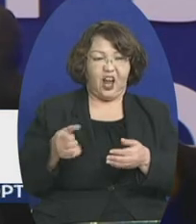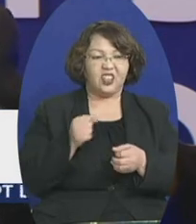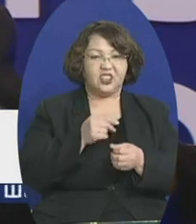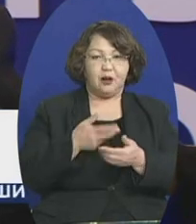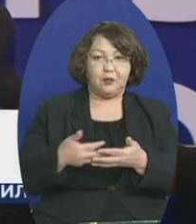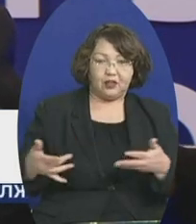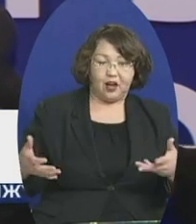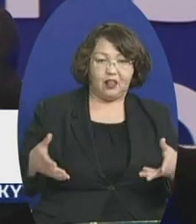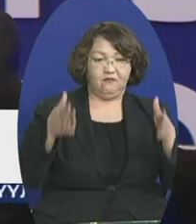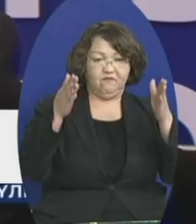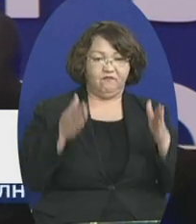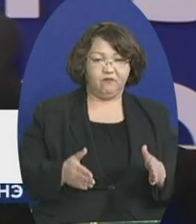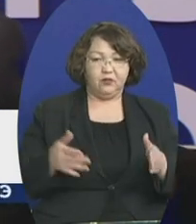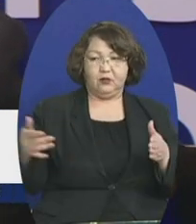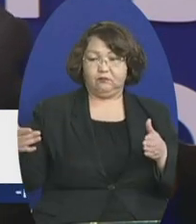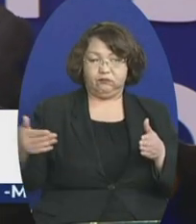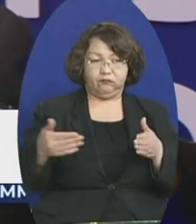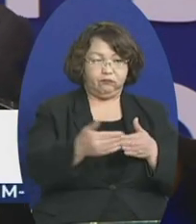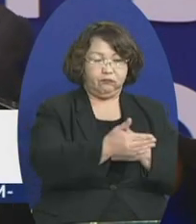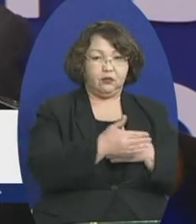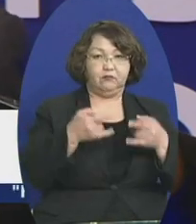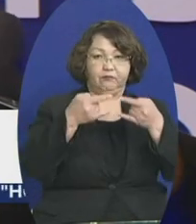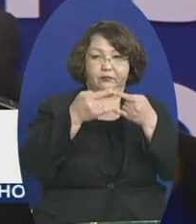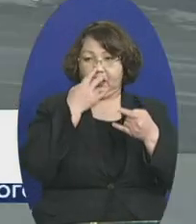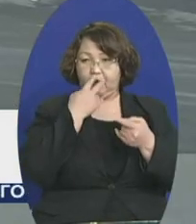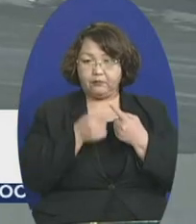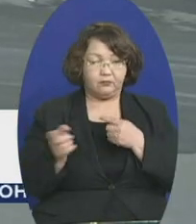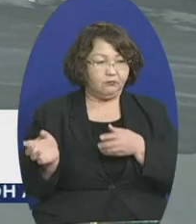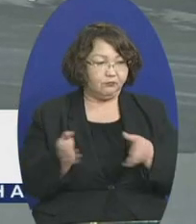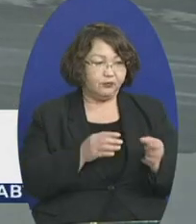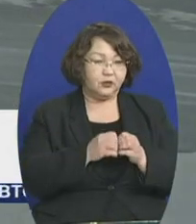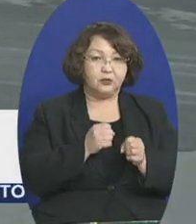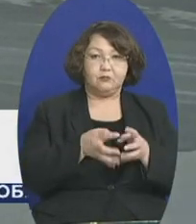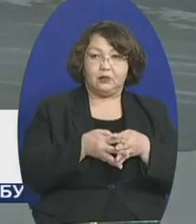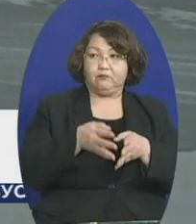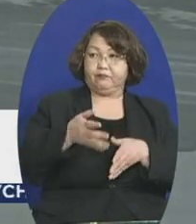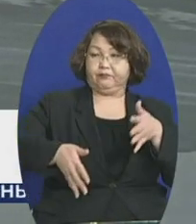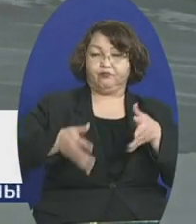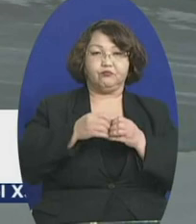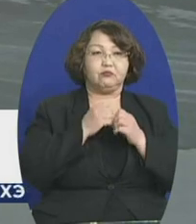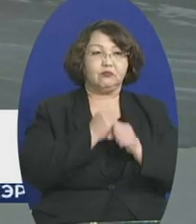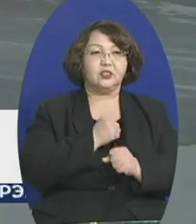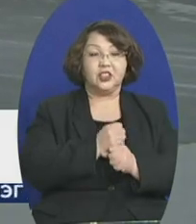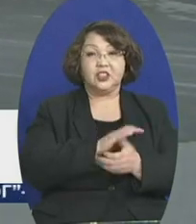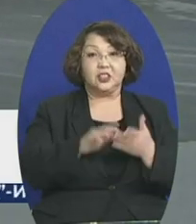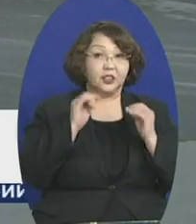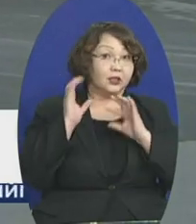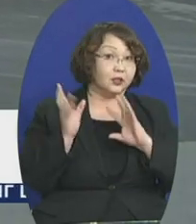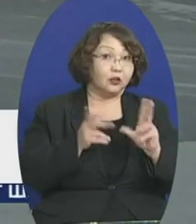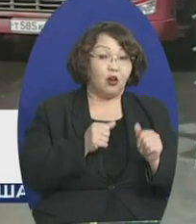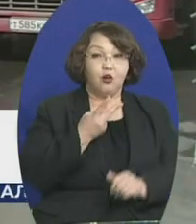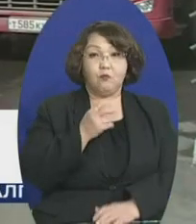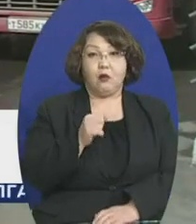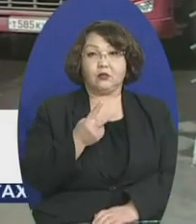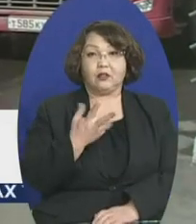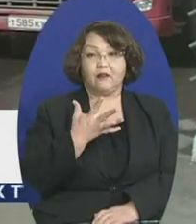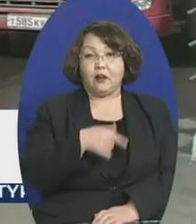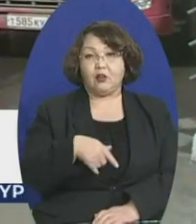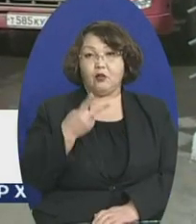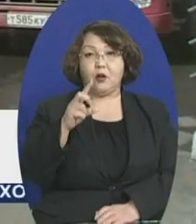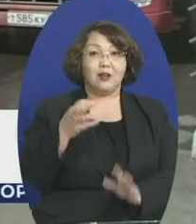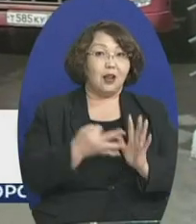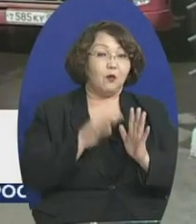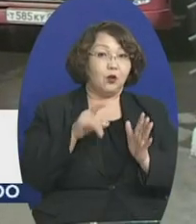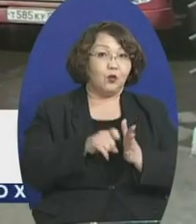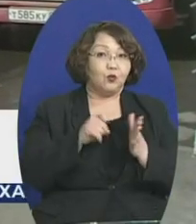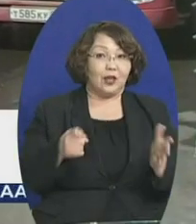одоо бүрэн ашиглалтанд орсон ийм одоо бомб байгаа. Шинжилгээний бодлогын хүрээнд 2025-аас 2028 он хүртэл дэд